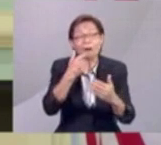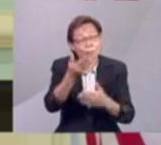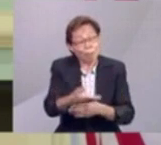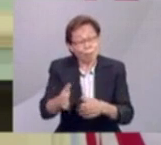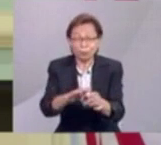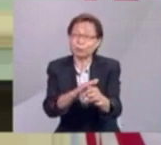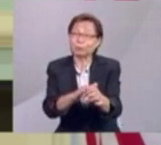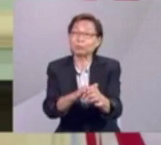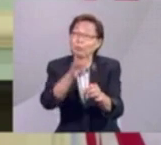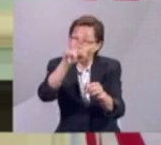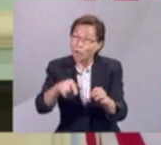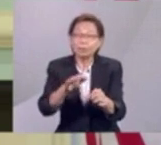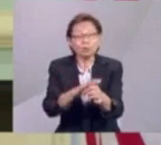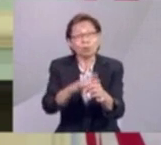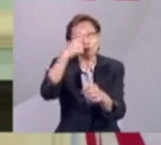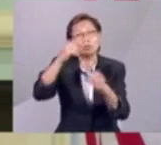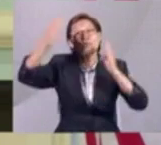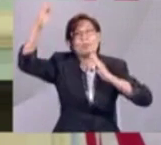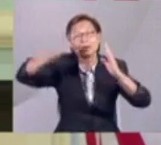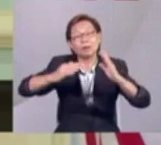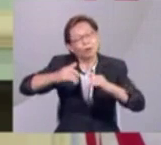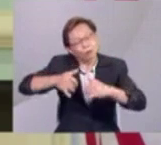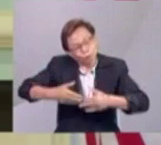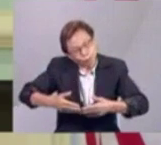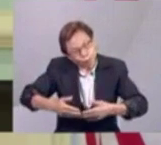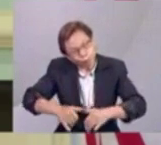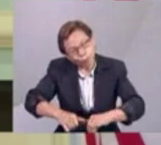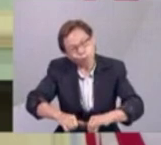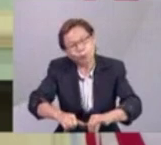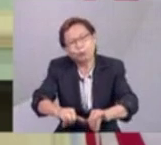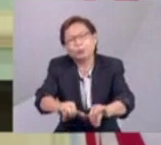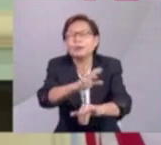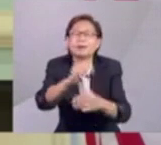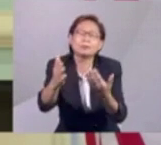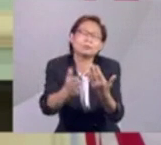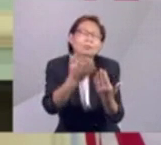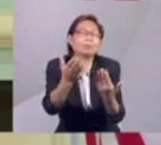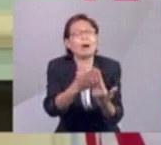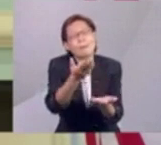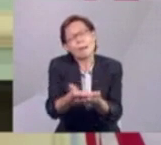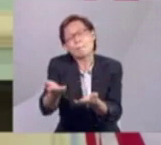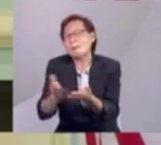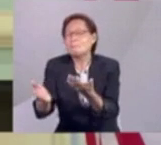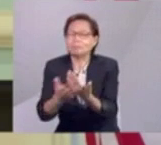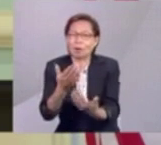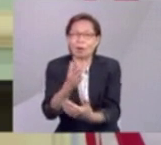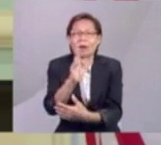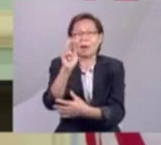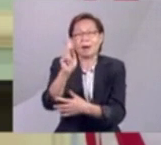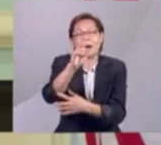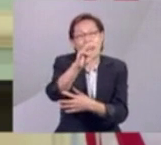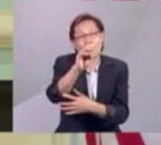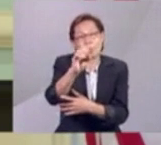mampu menampung keperluan dalam negara secara berterusan dan mudah diperoleh di Kementerian Pertanian